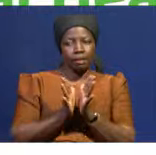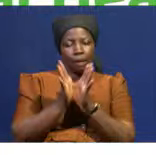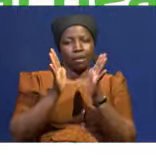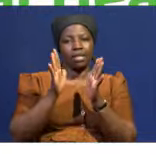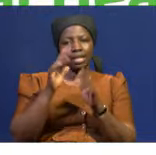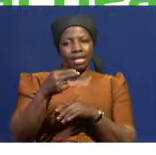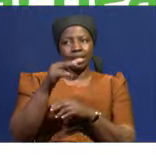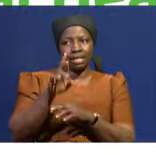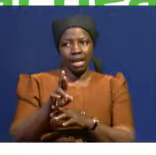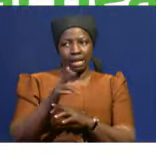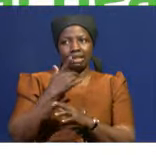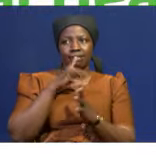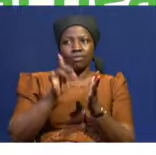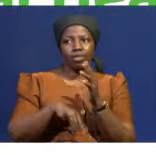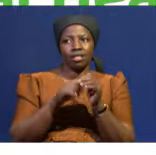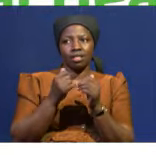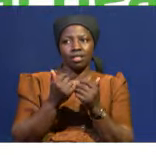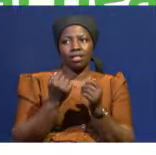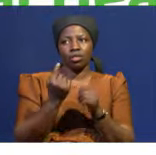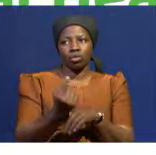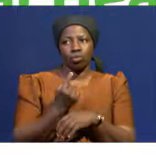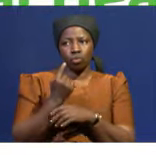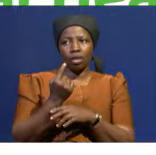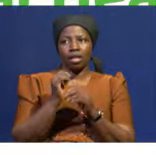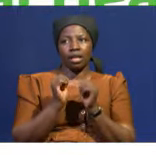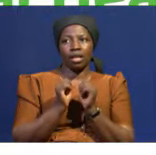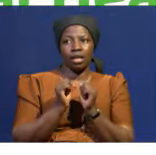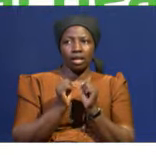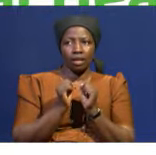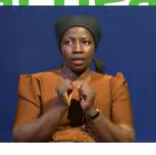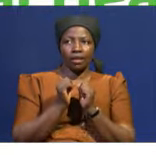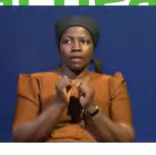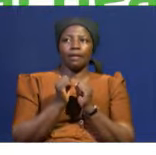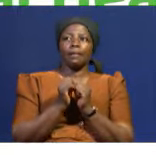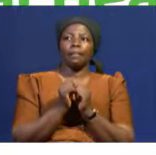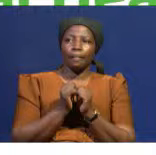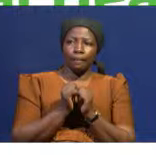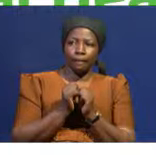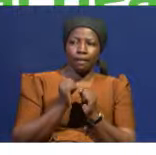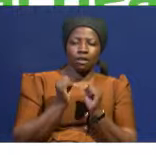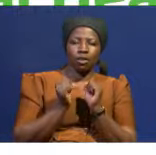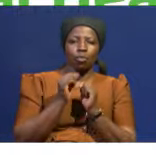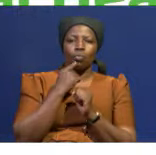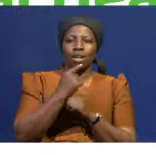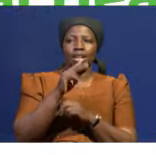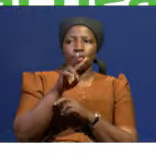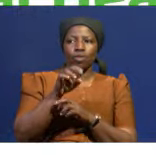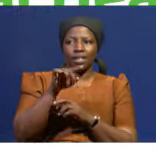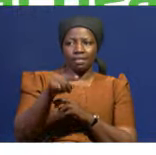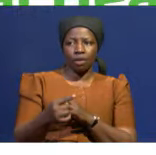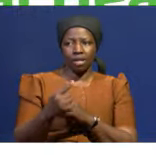1120 620 pekee walioorodheshwa kwa halmashauri hiyo kati ya waajiri